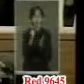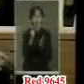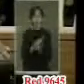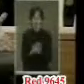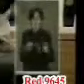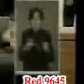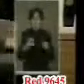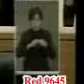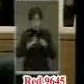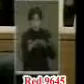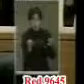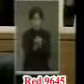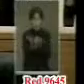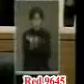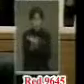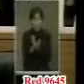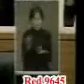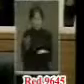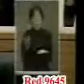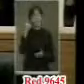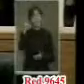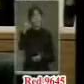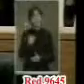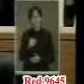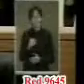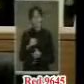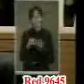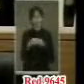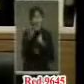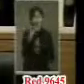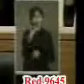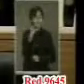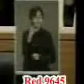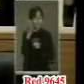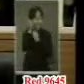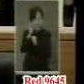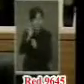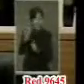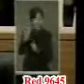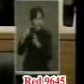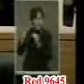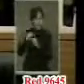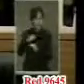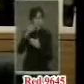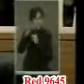ฟังใครเขาก็บอกชัดเจนอยู่แล้วไม่ได้ฟังสภาเพราะฉะนั้นประเทศจะยืนต่อ